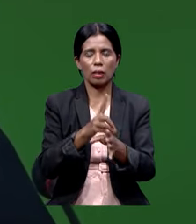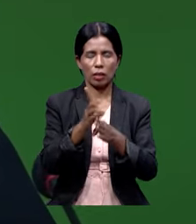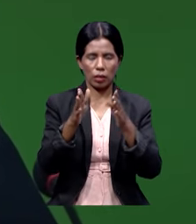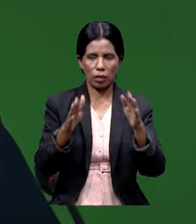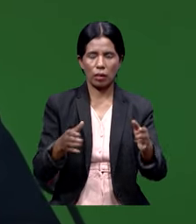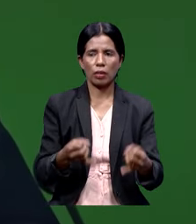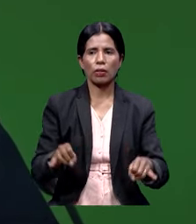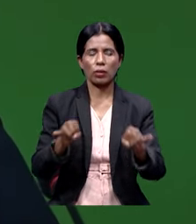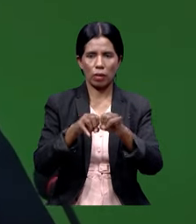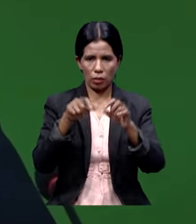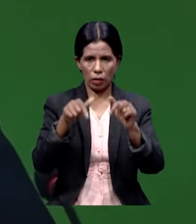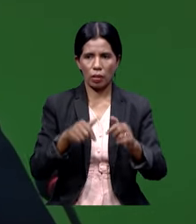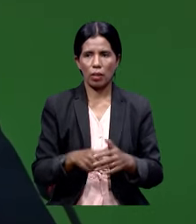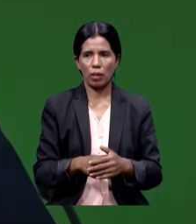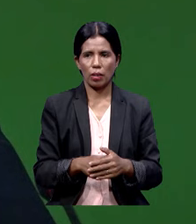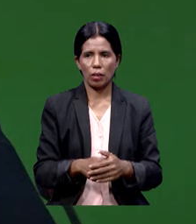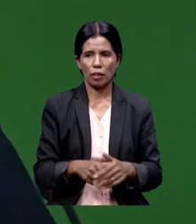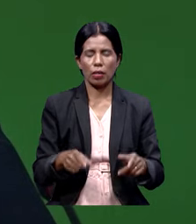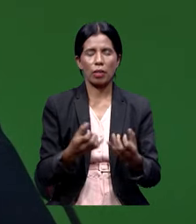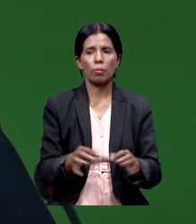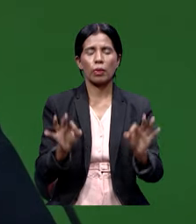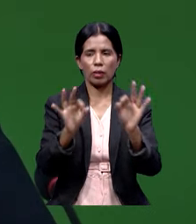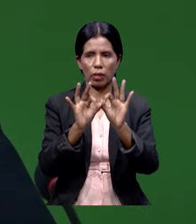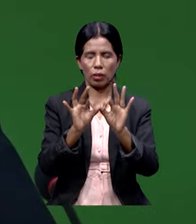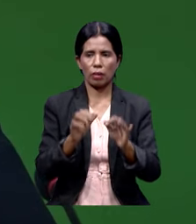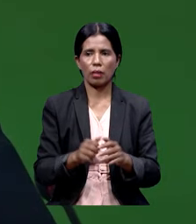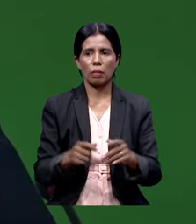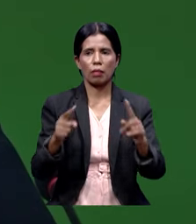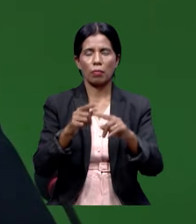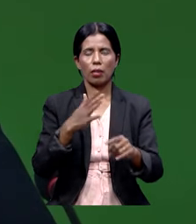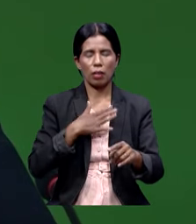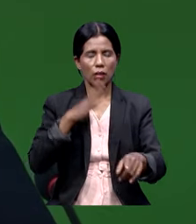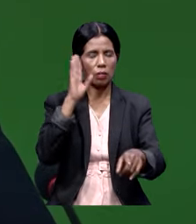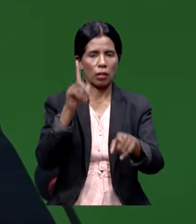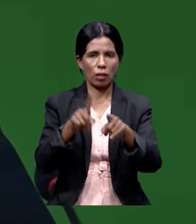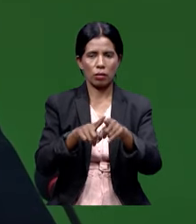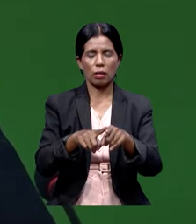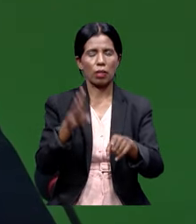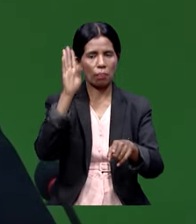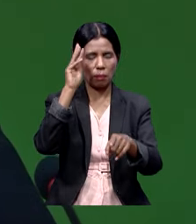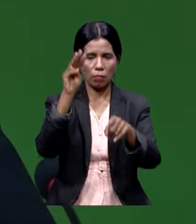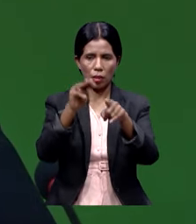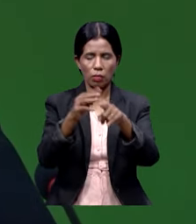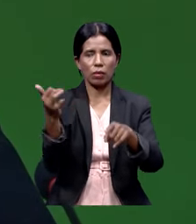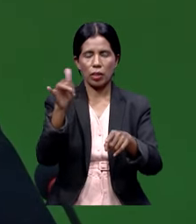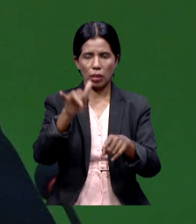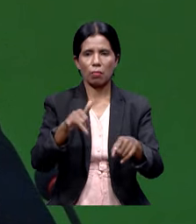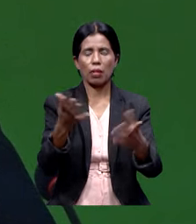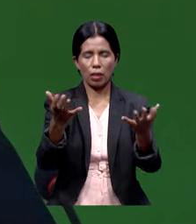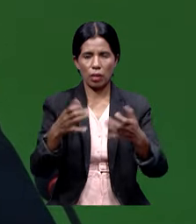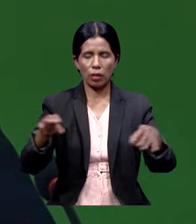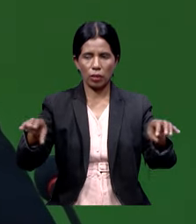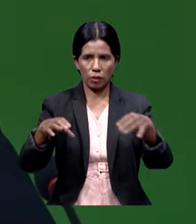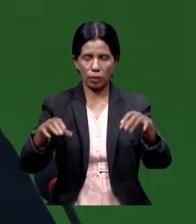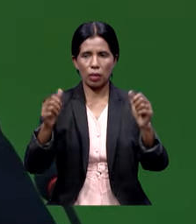iso idere bende beki importante bahan ia alin sira bahan maun sira beke mai